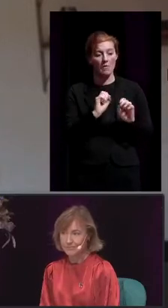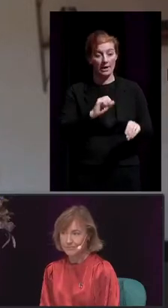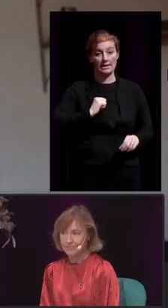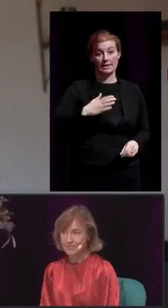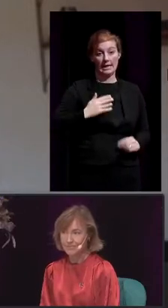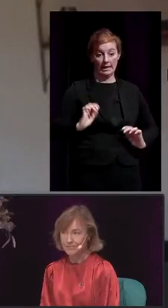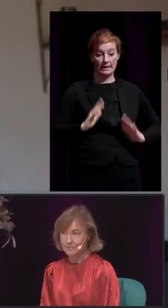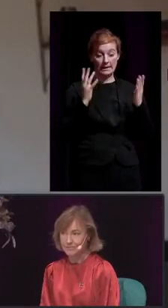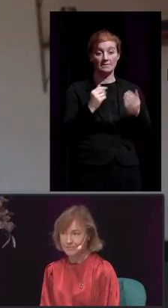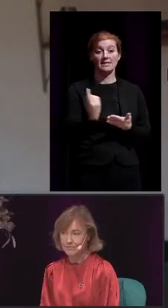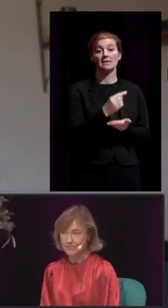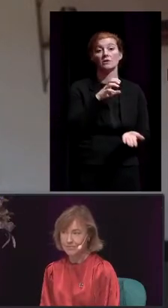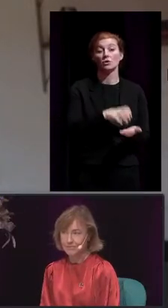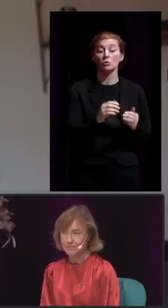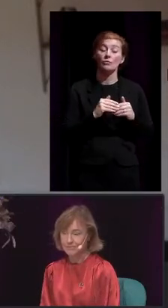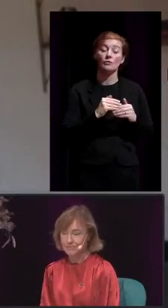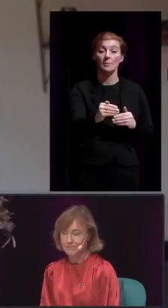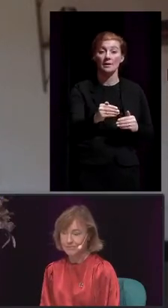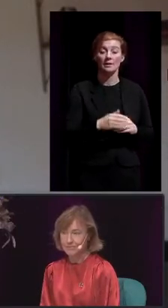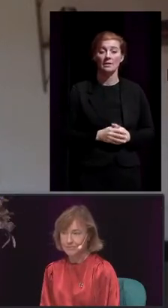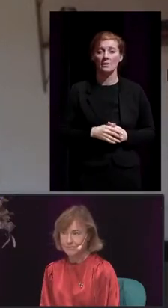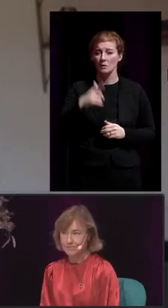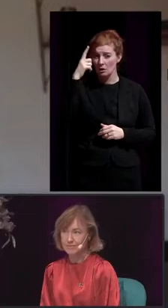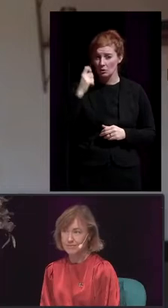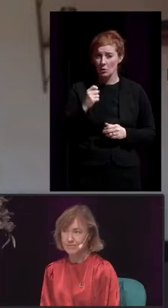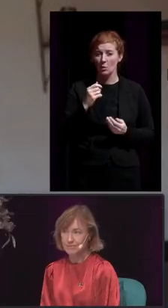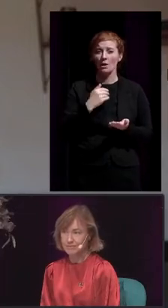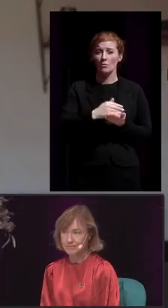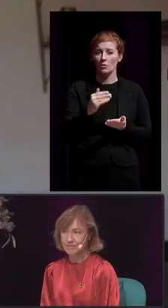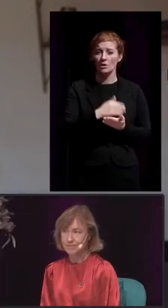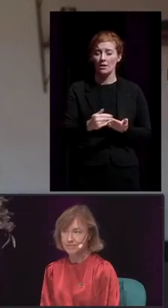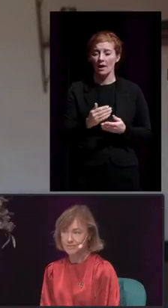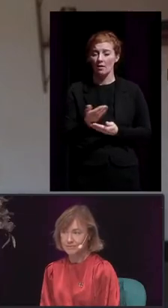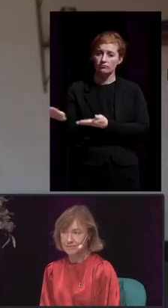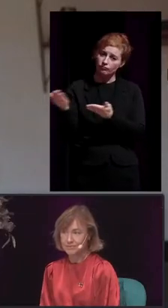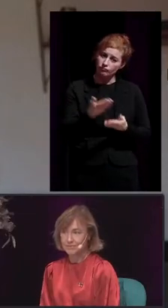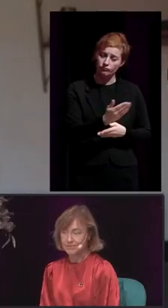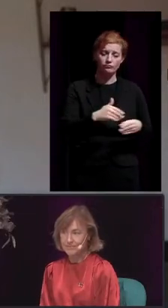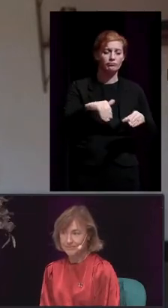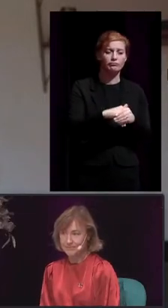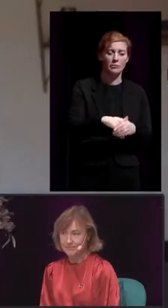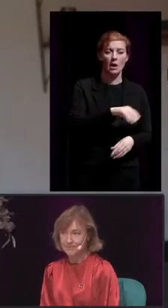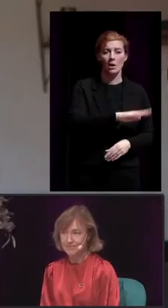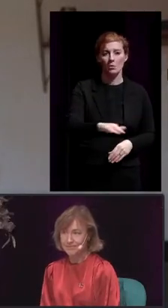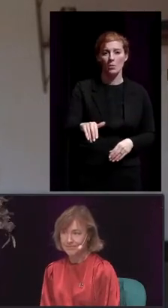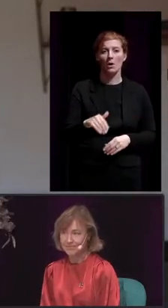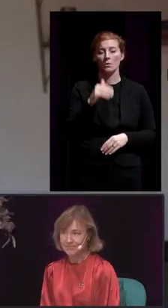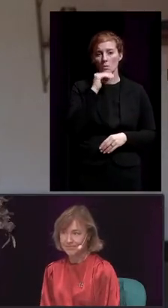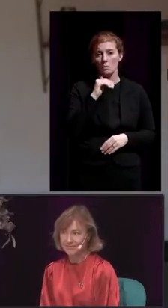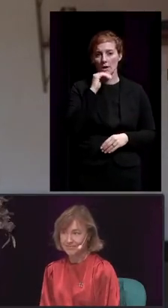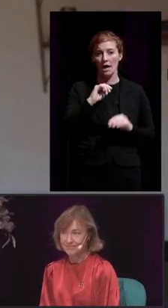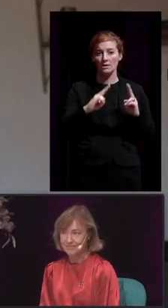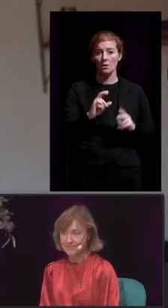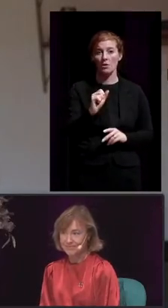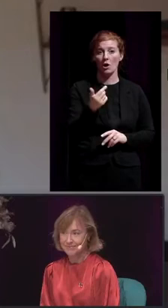egen framtid. Så jag tror att fortsätta inkludera barn och unga, som jag tror Gabriel själv nämnde,